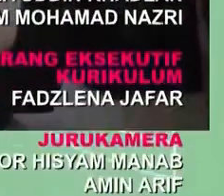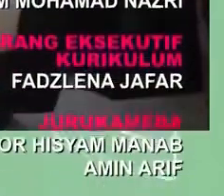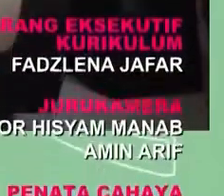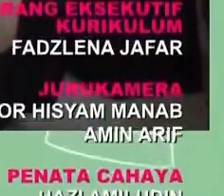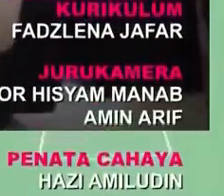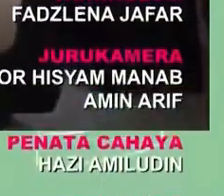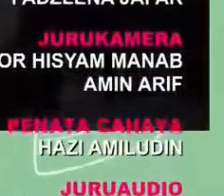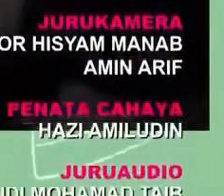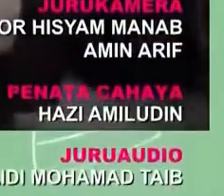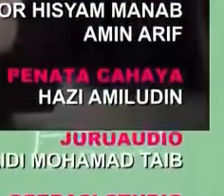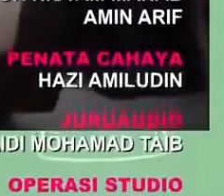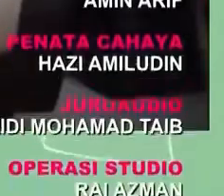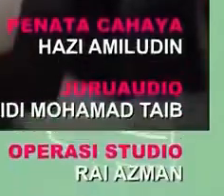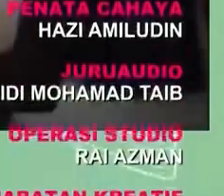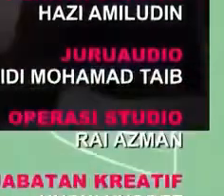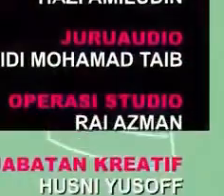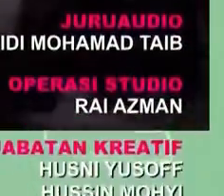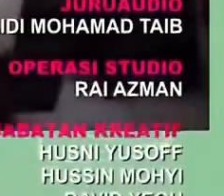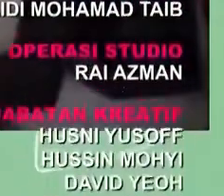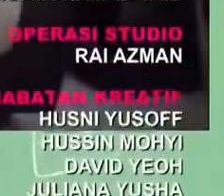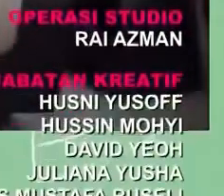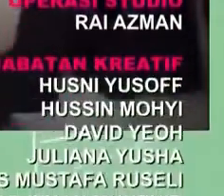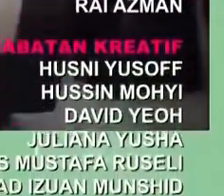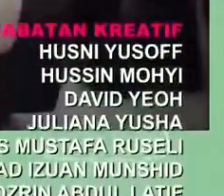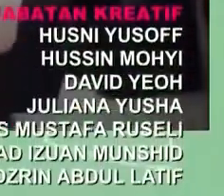dengan cetak. Kita mulakan.